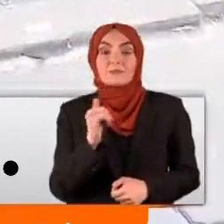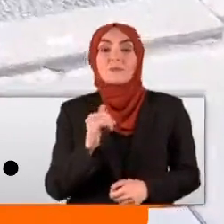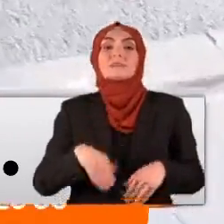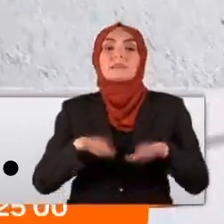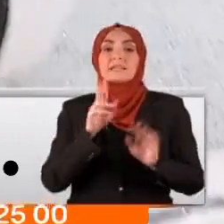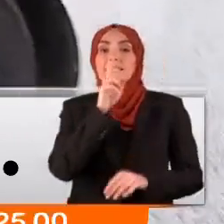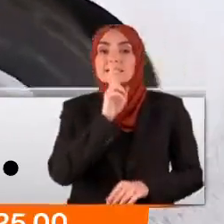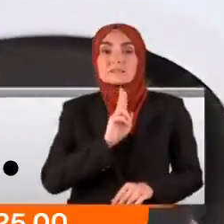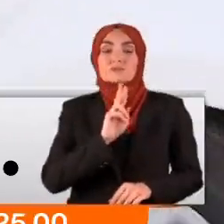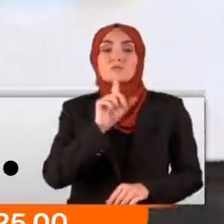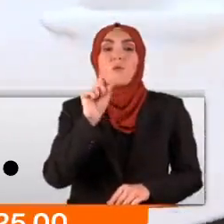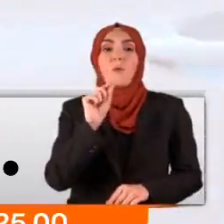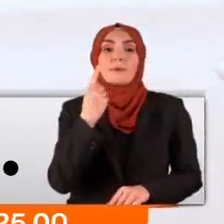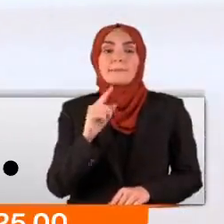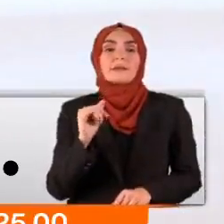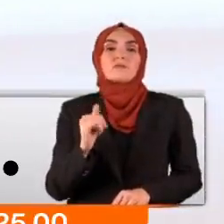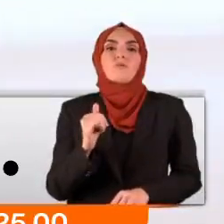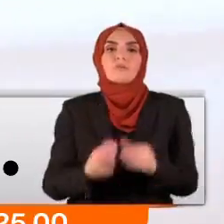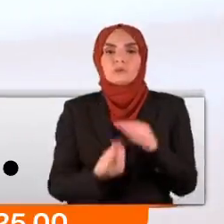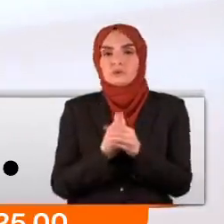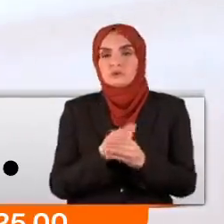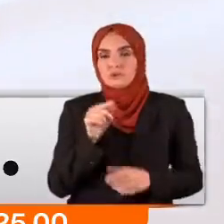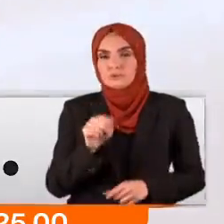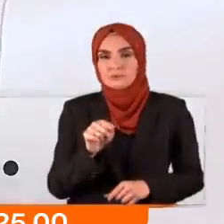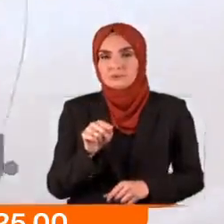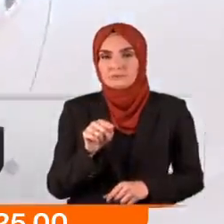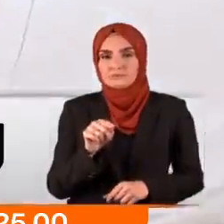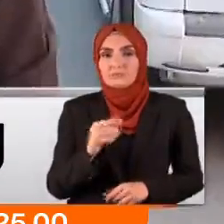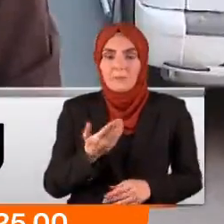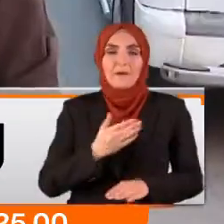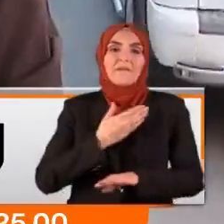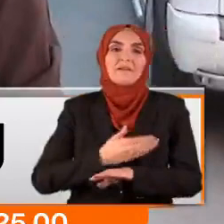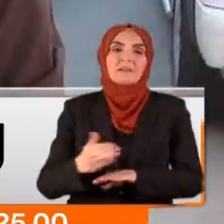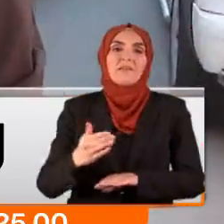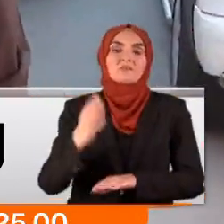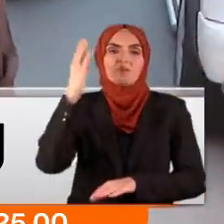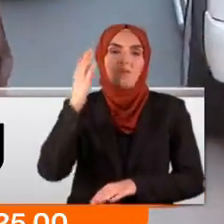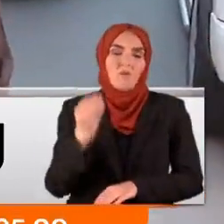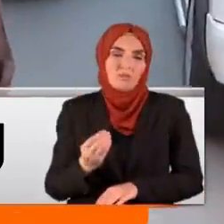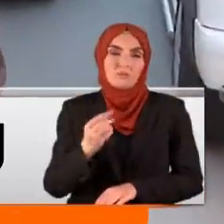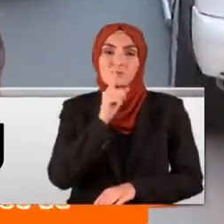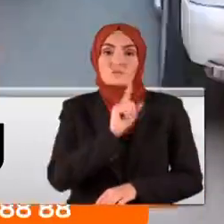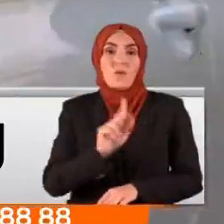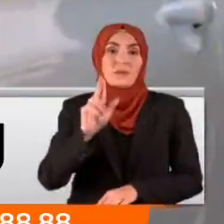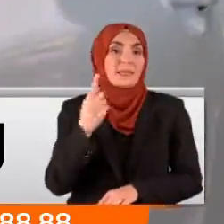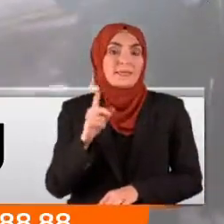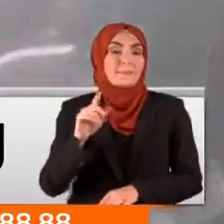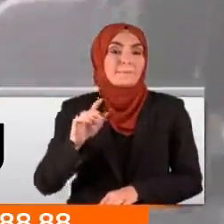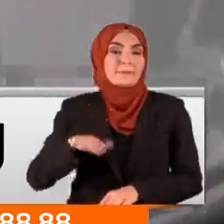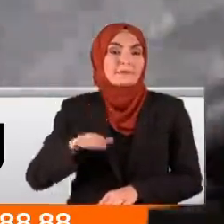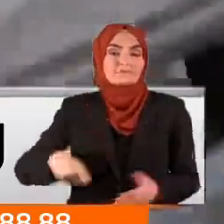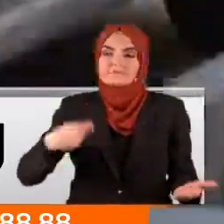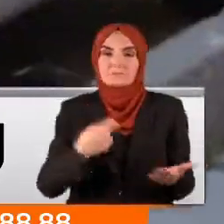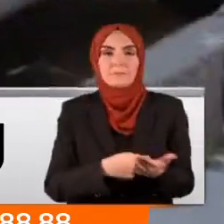Ama artık çok geçti. Çünkü Ali Orak 117.500 lirayı ödemişti. Aracın yedek anahtarını ve lastiklerini ertesi